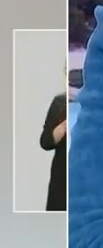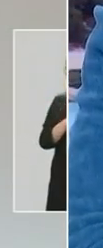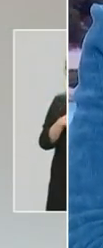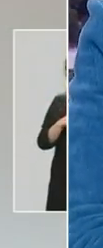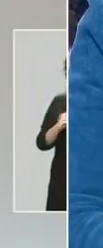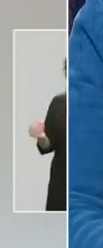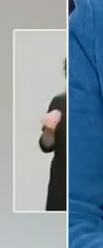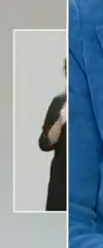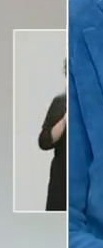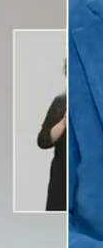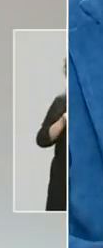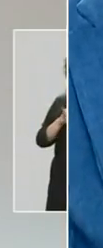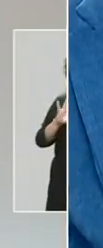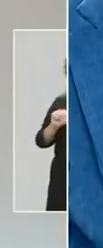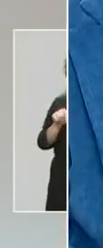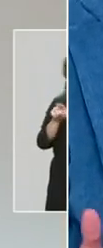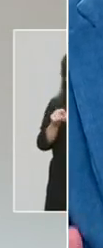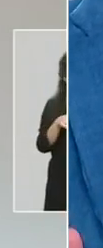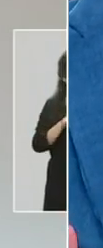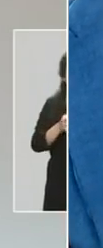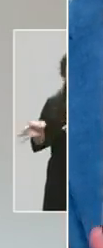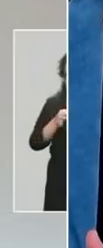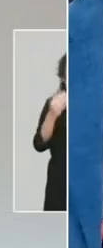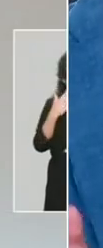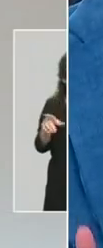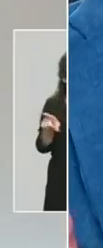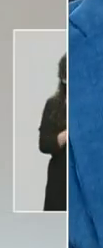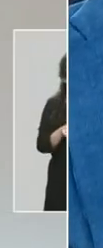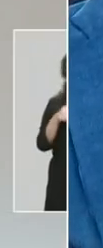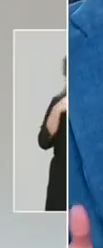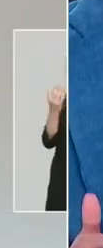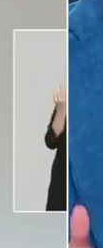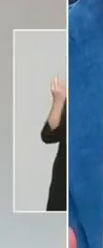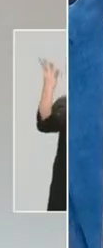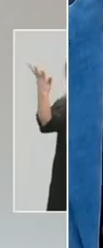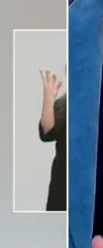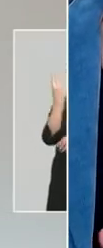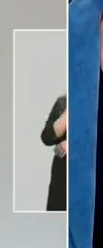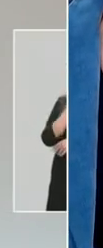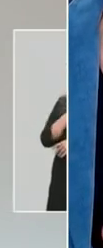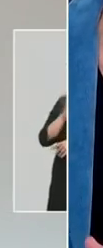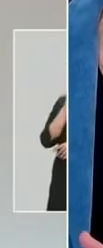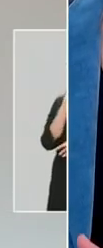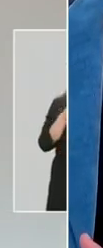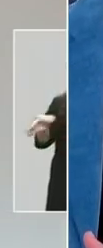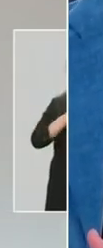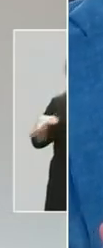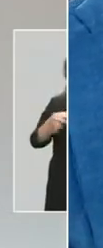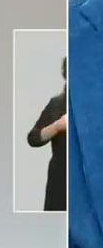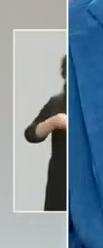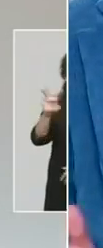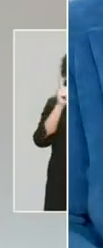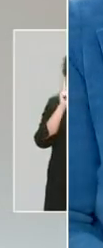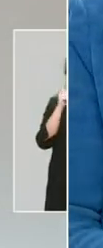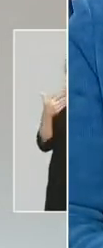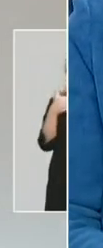dans la facilité. Si l'idée est de pousser de plus en plus, je ne dis pas contraindre, mais pousser, encourager au maximum les Français à se faire vacciner,